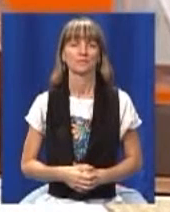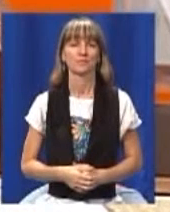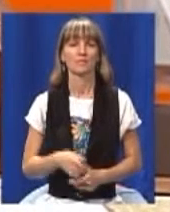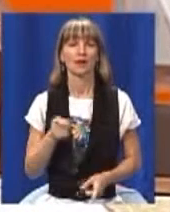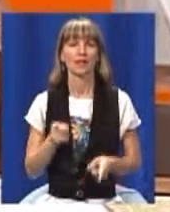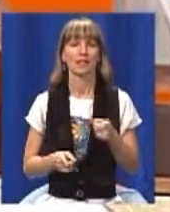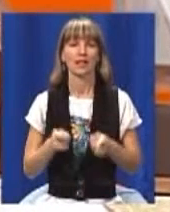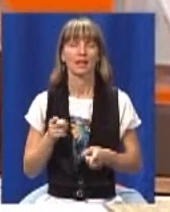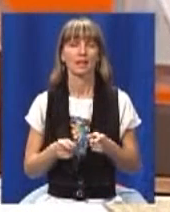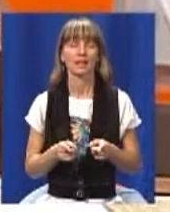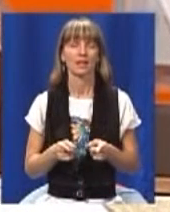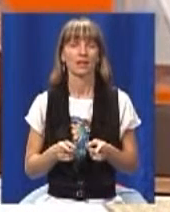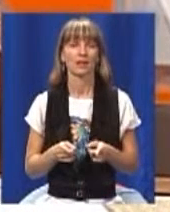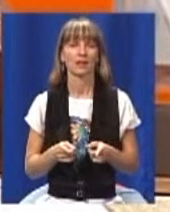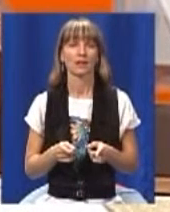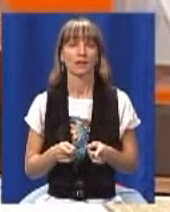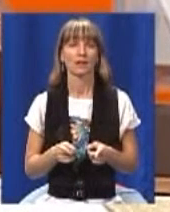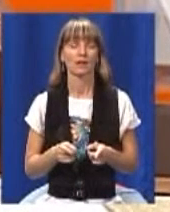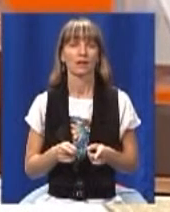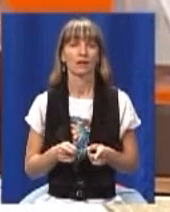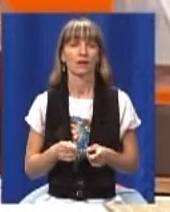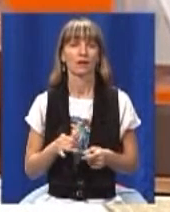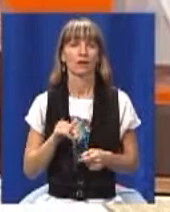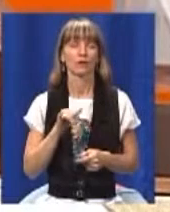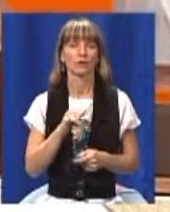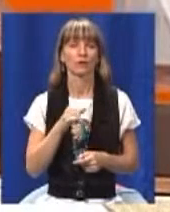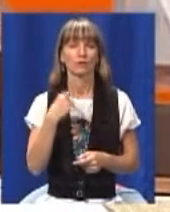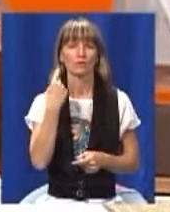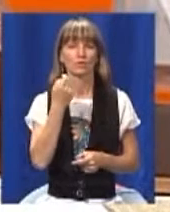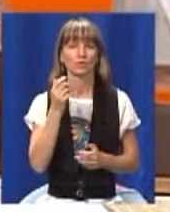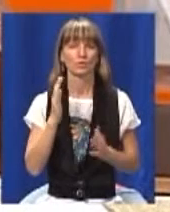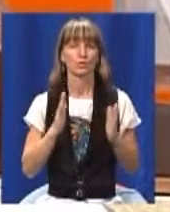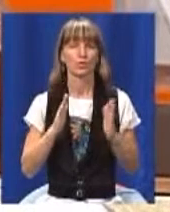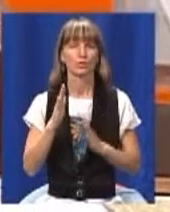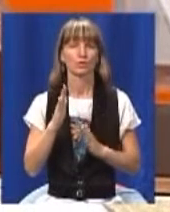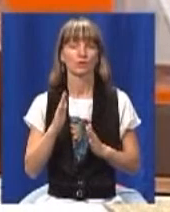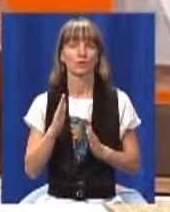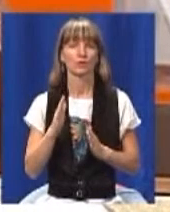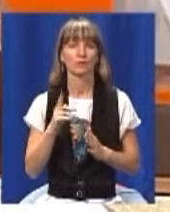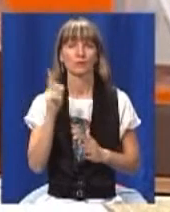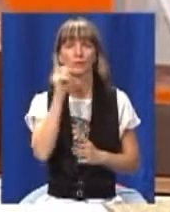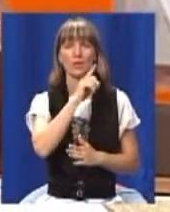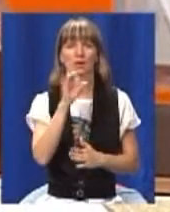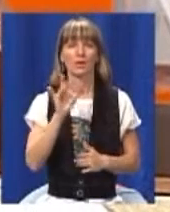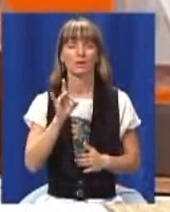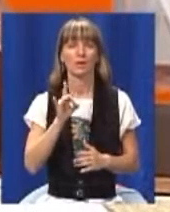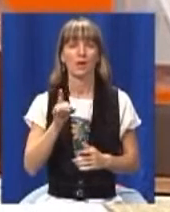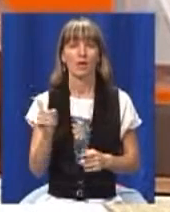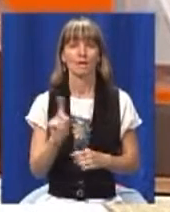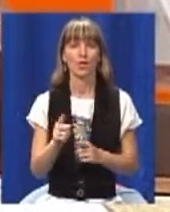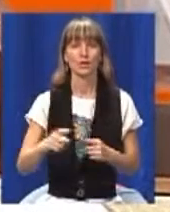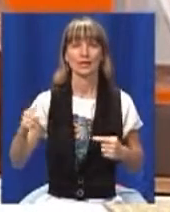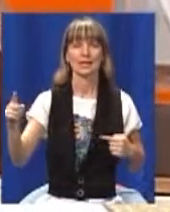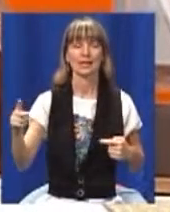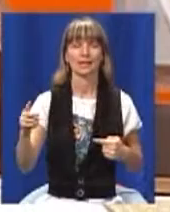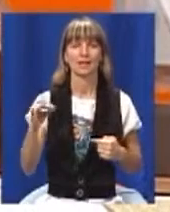Іноді у неї очі чуть-чуть скошені. Голова не очень больших размеров, длинный хвост и